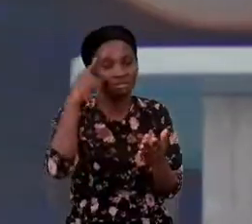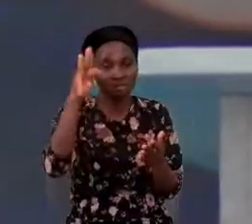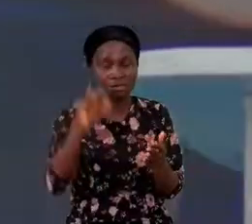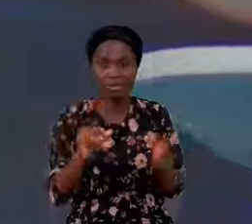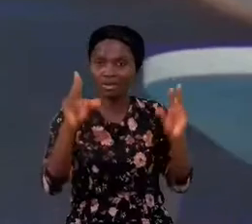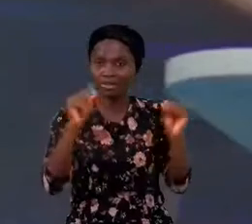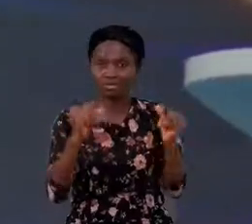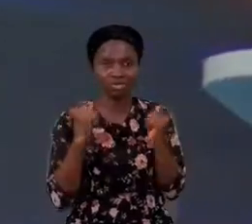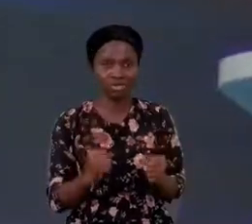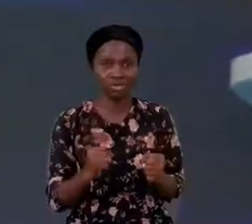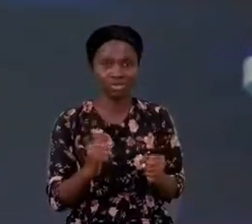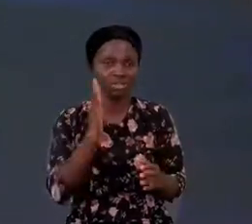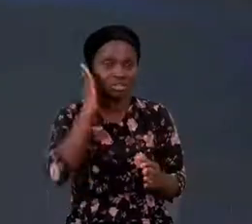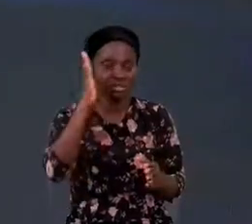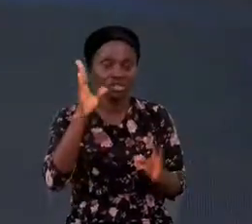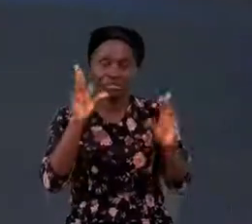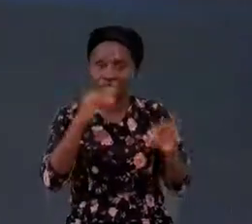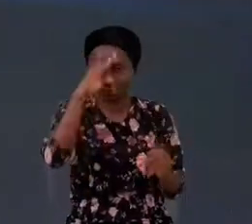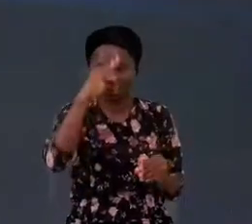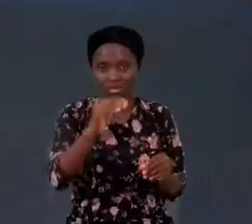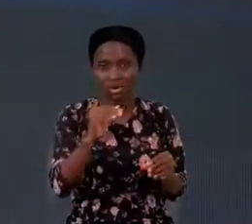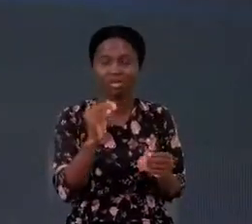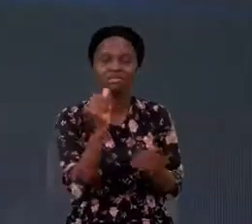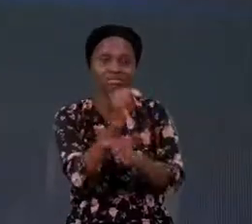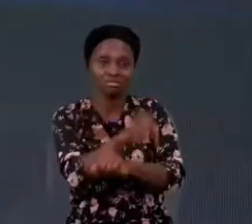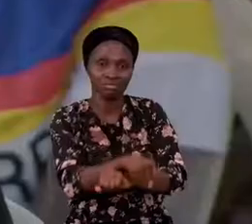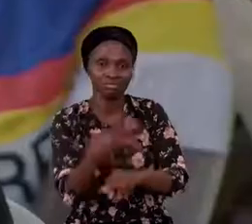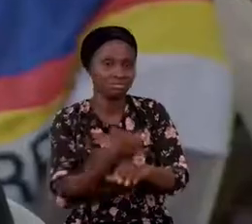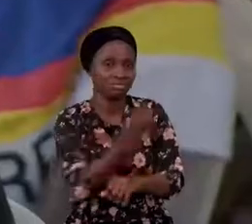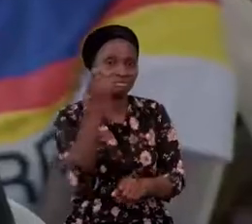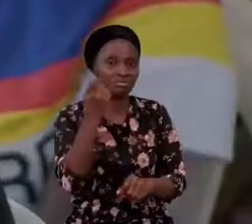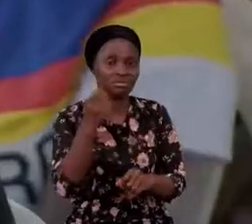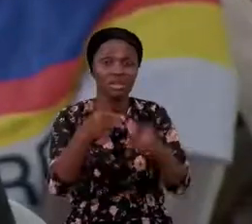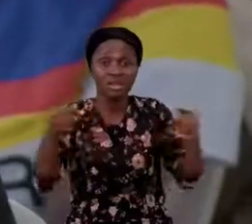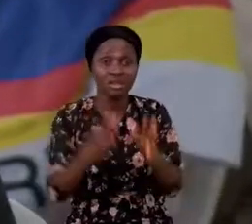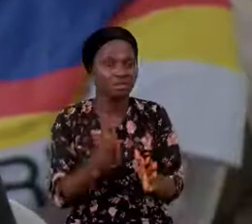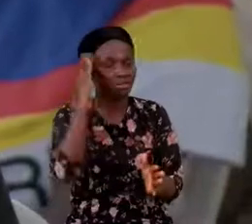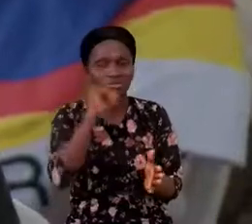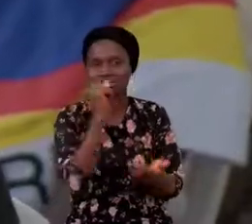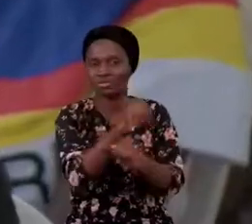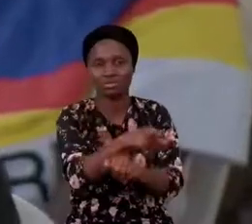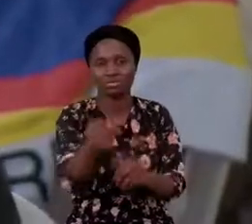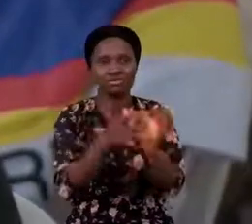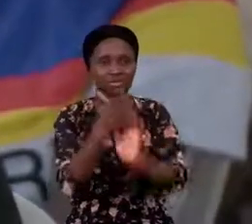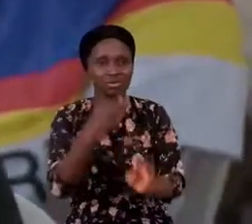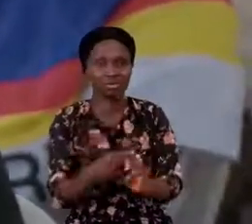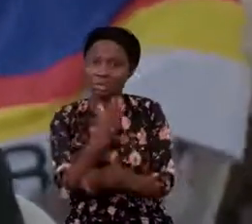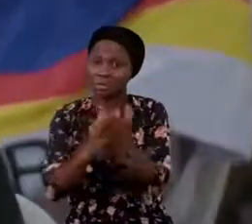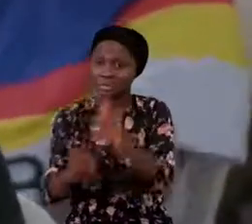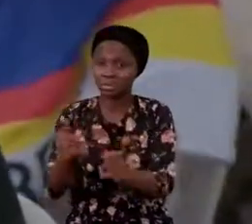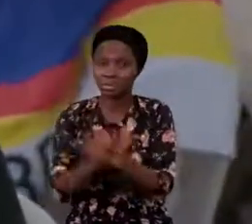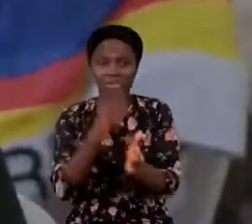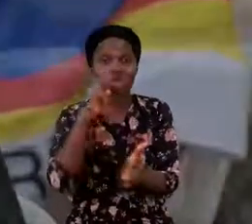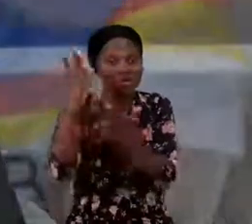et ils attendent pour voir si tu vas te lever. Avant d'arriver au carrefour, Dieu va les balayer de là. Trois